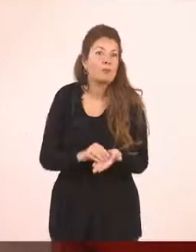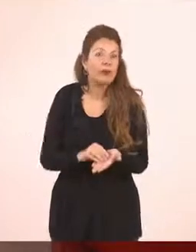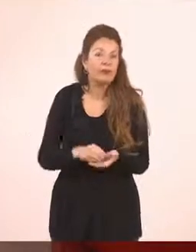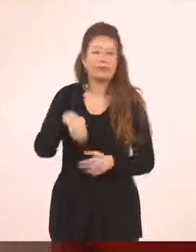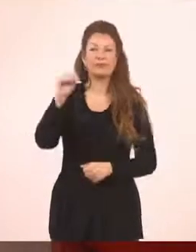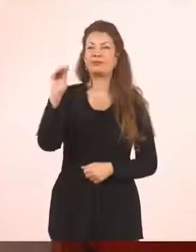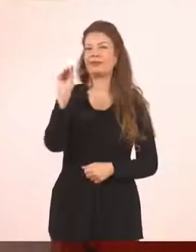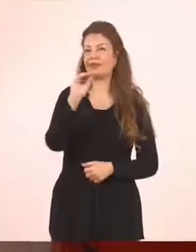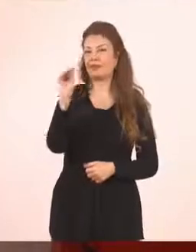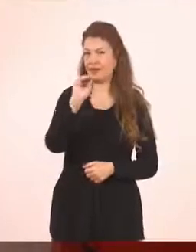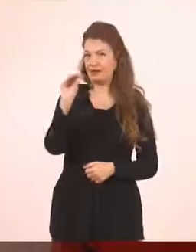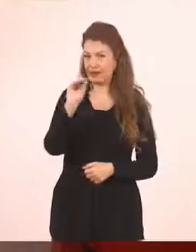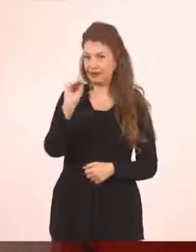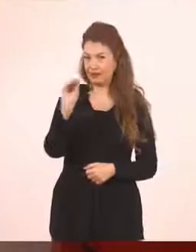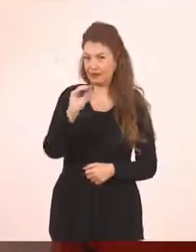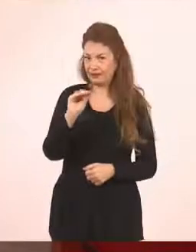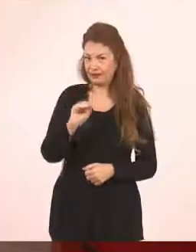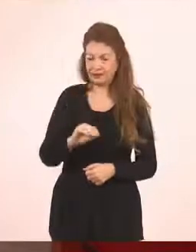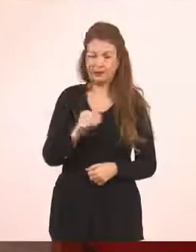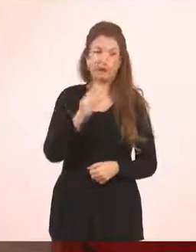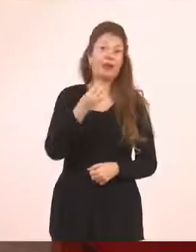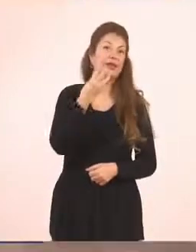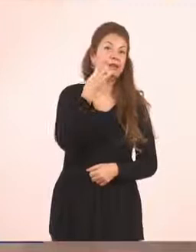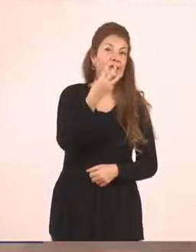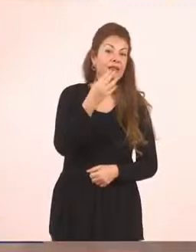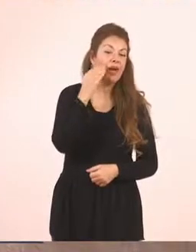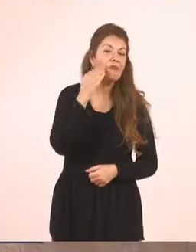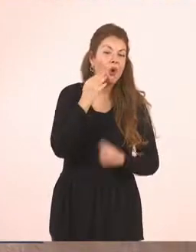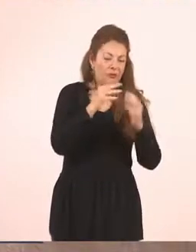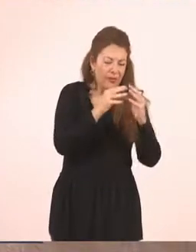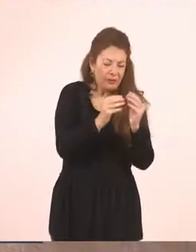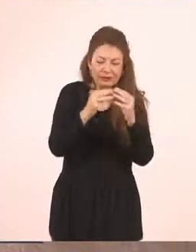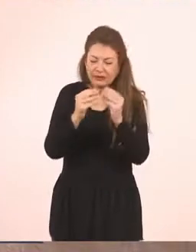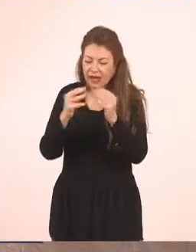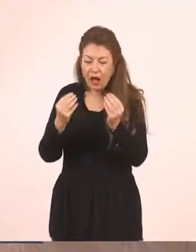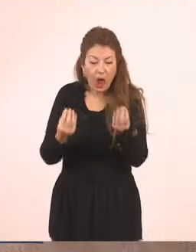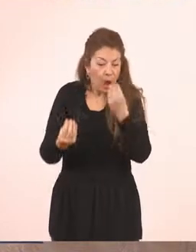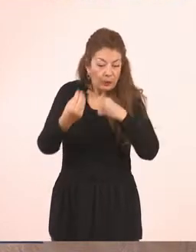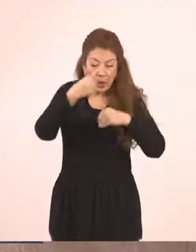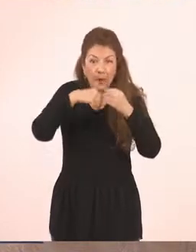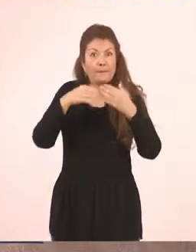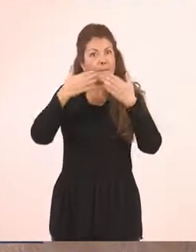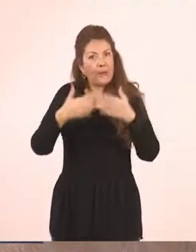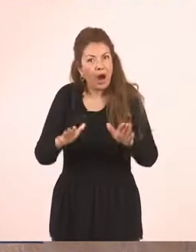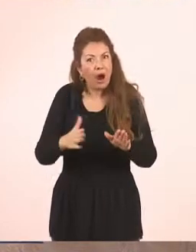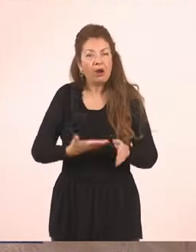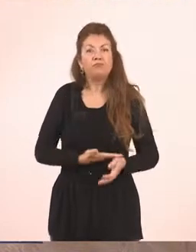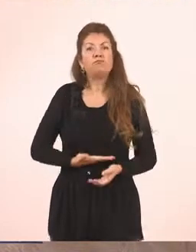Την Τετάρτη έφαγε τρία δαμάσκηνα, αλλά πεινούσε ακόμα.